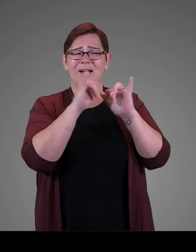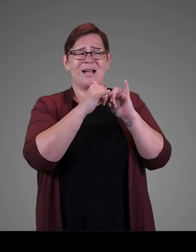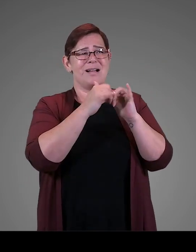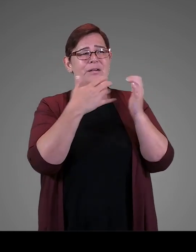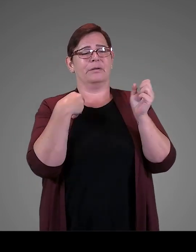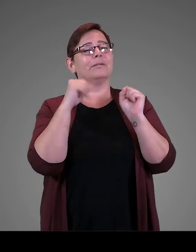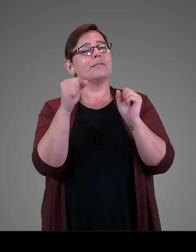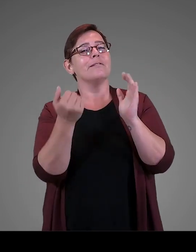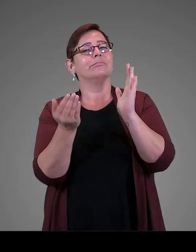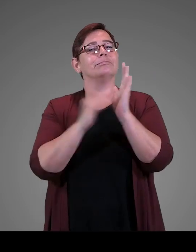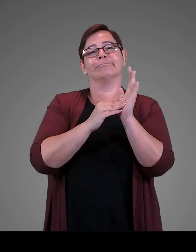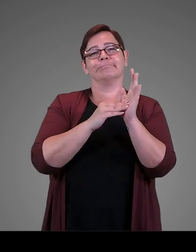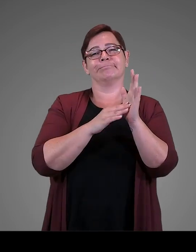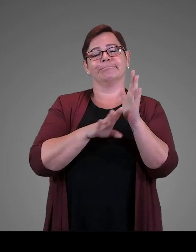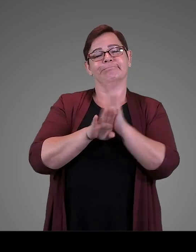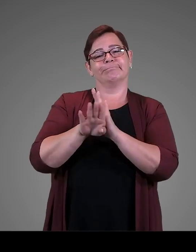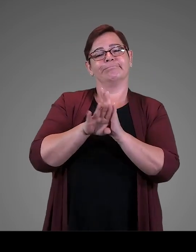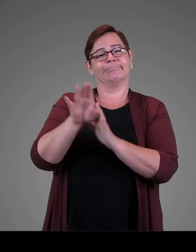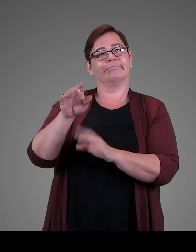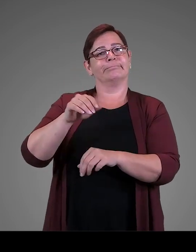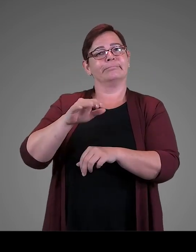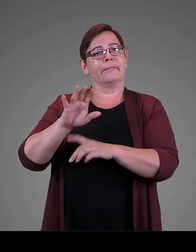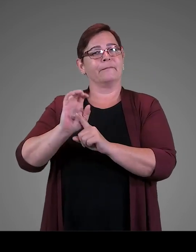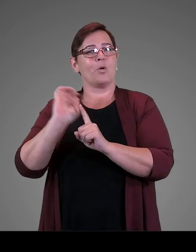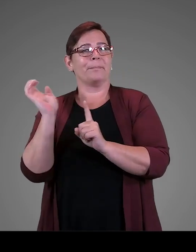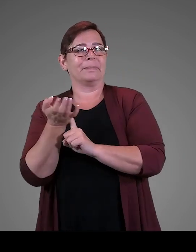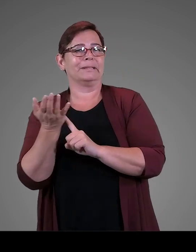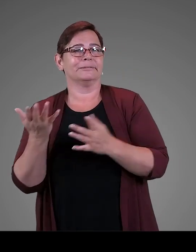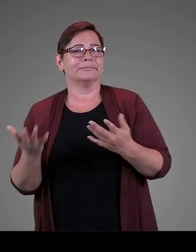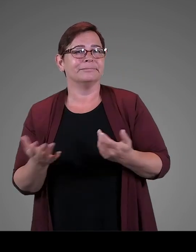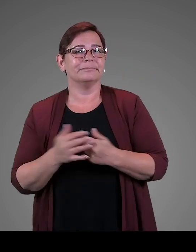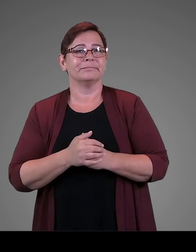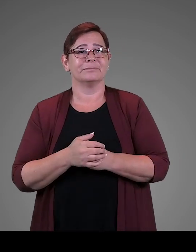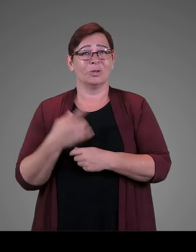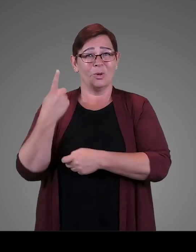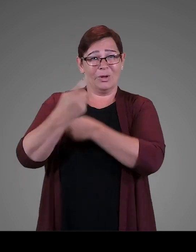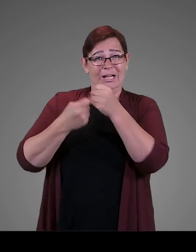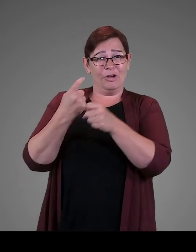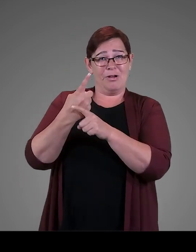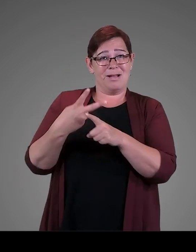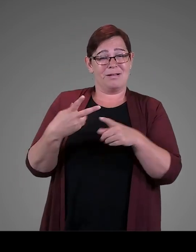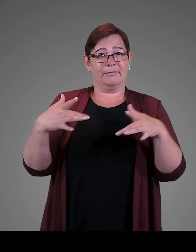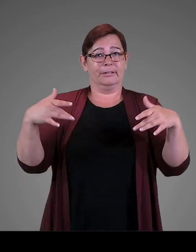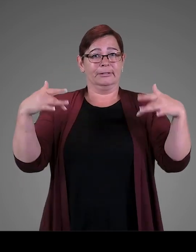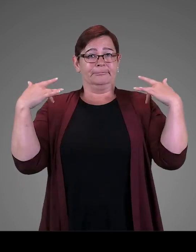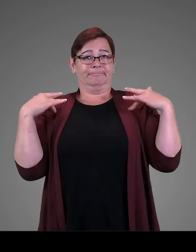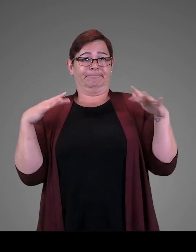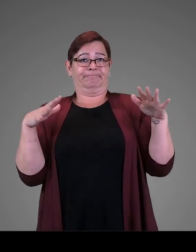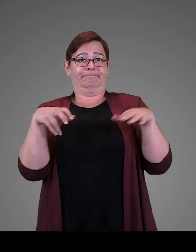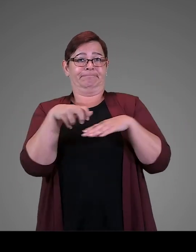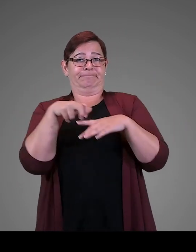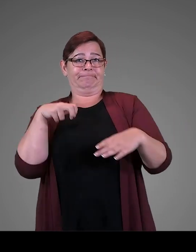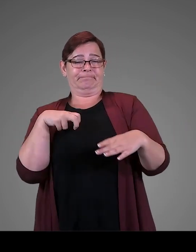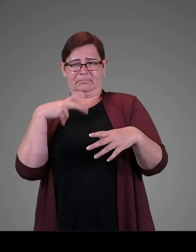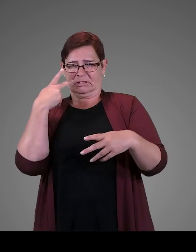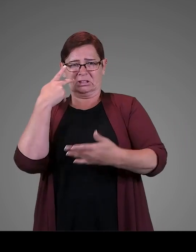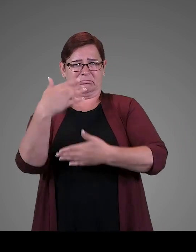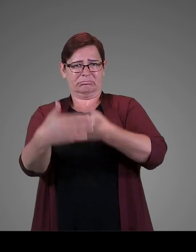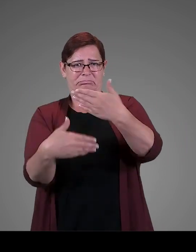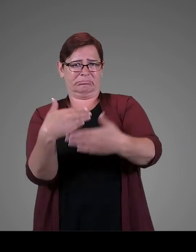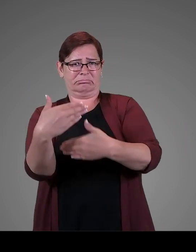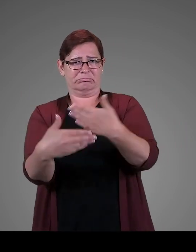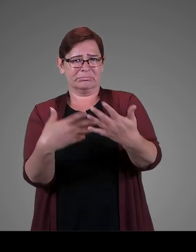faut célébrer, comment est-ce qu'on peut refaire notre milieu un peu? Parce qu'après avoir pris 1 an et demi de